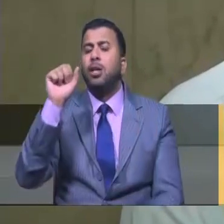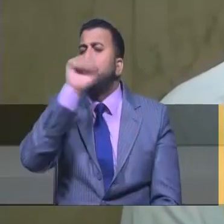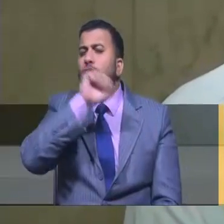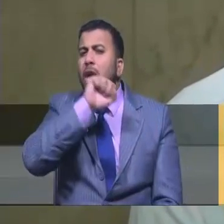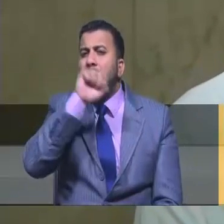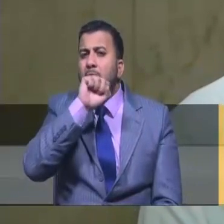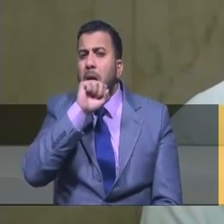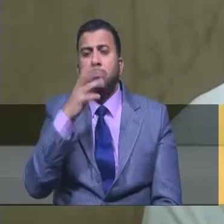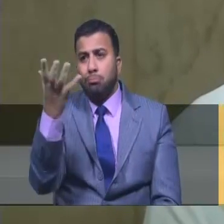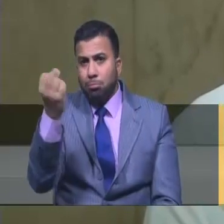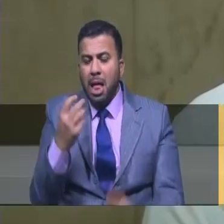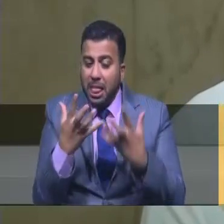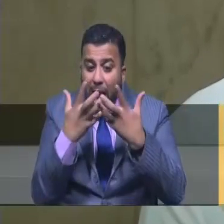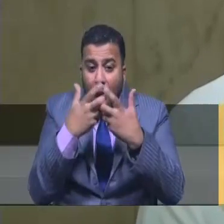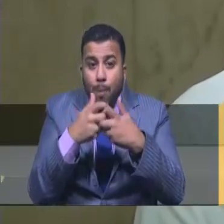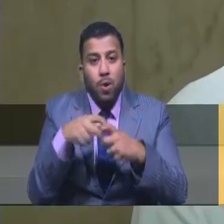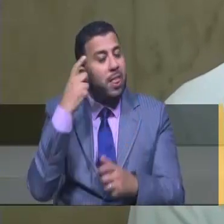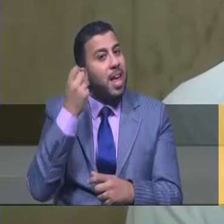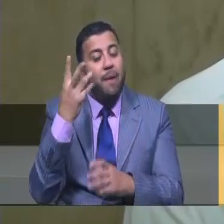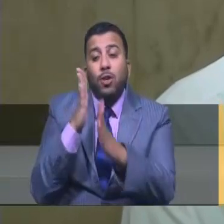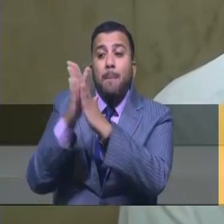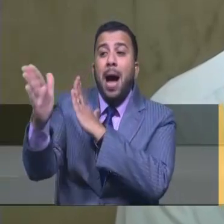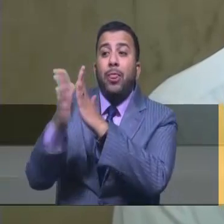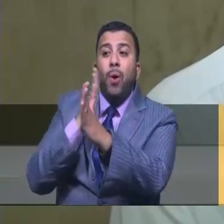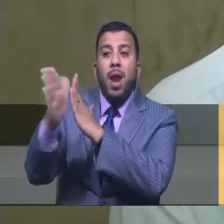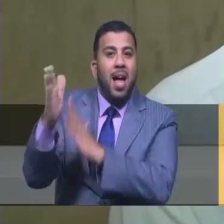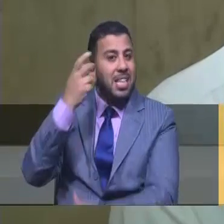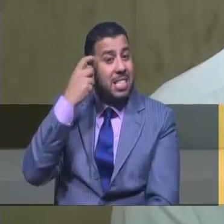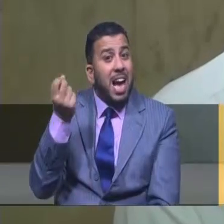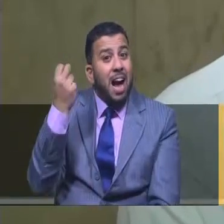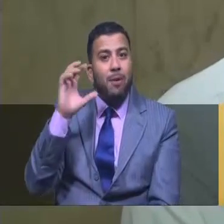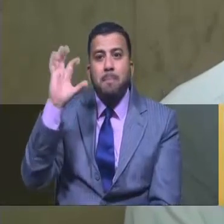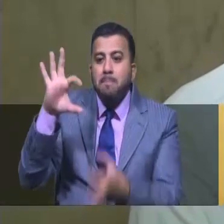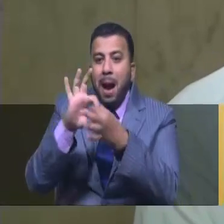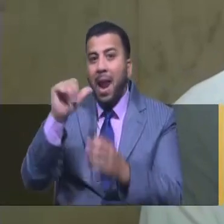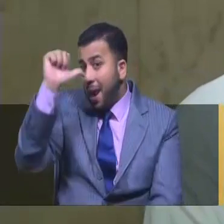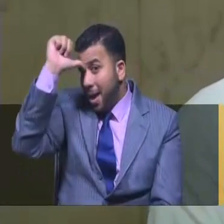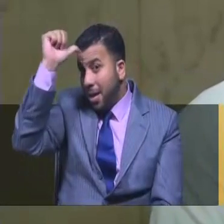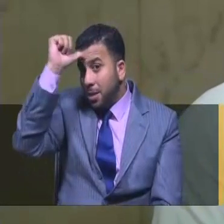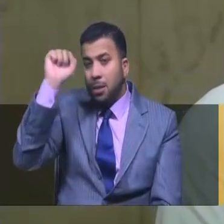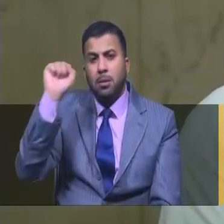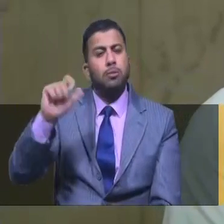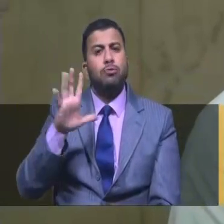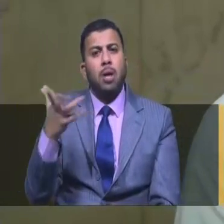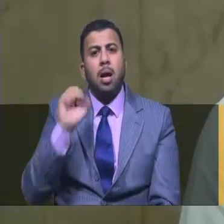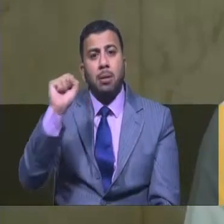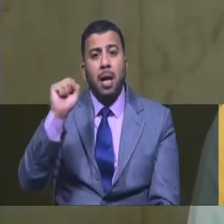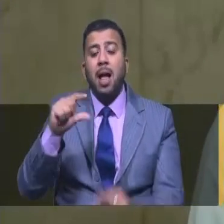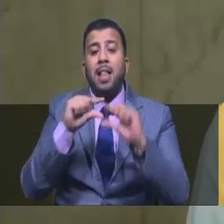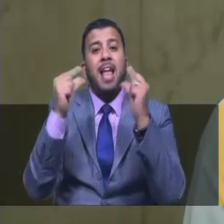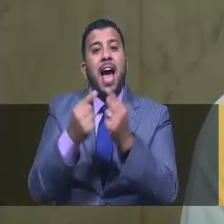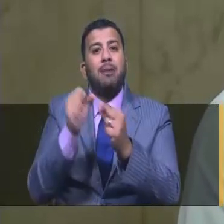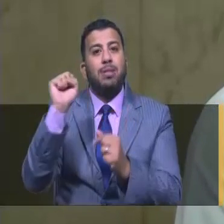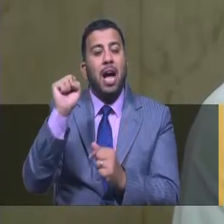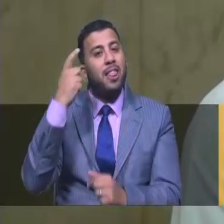الشارقة هذا التكامل الثقافي والتبادل الثقافي مع جمهورية الهند. تجسد ذلك من خلال قيام دائرة